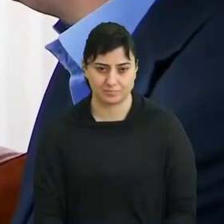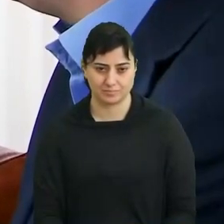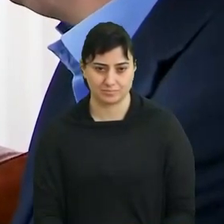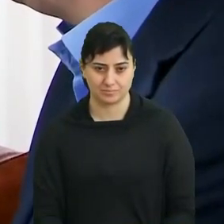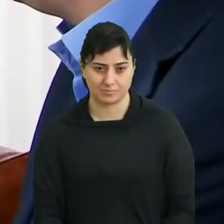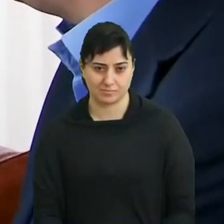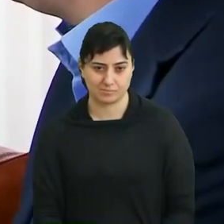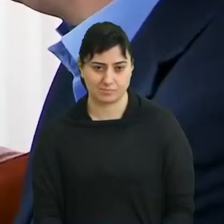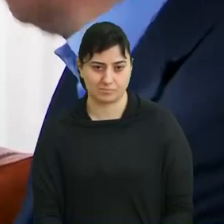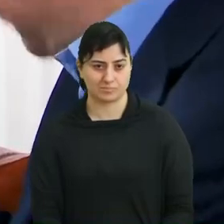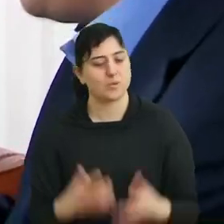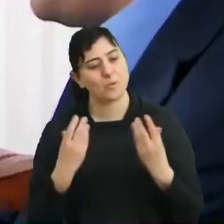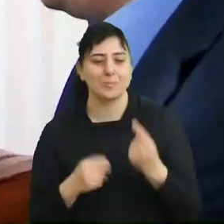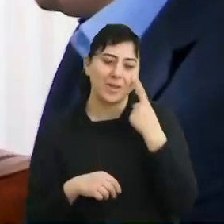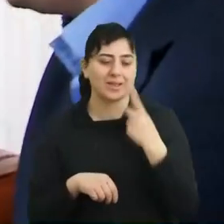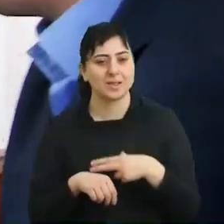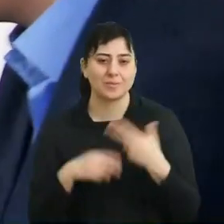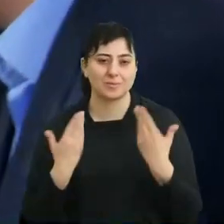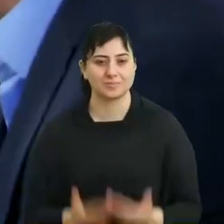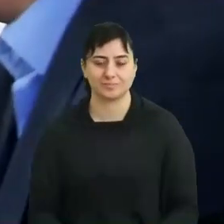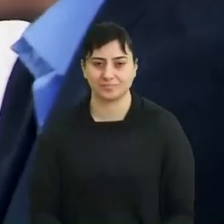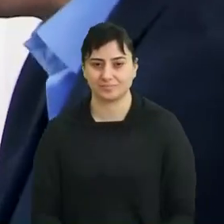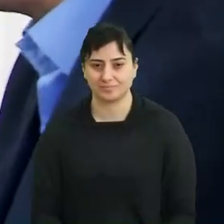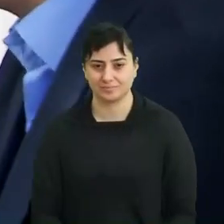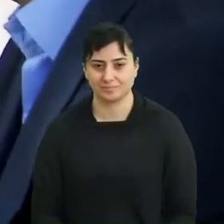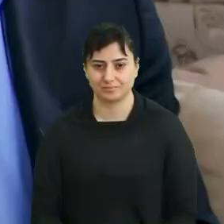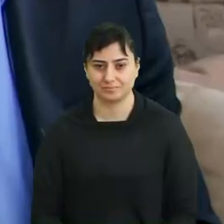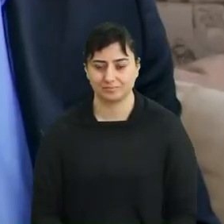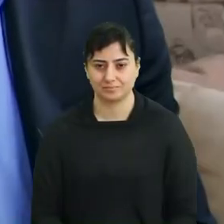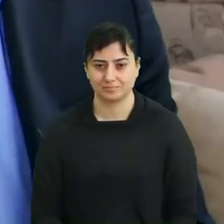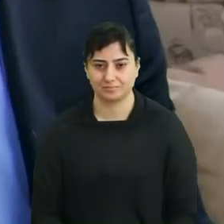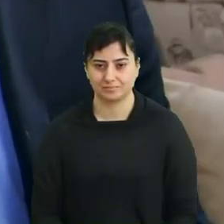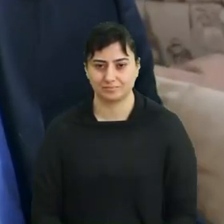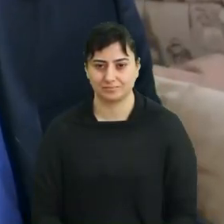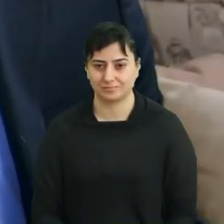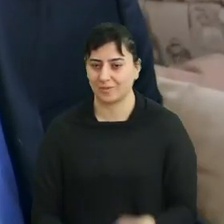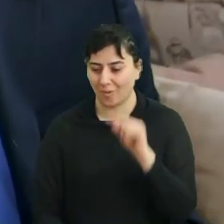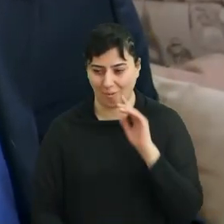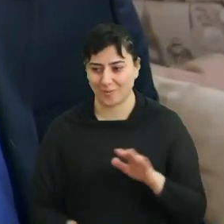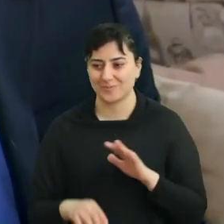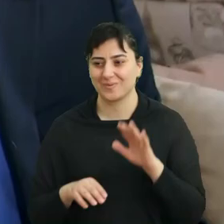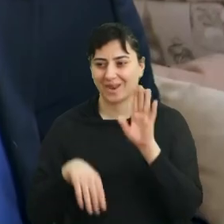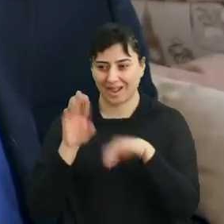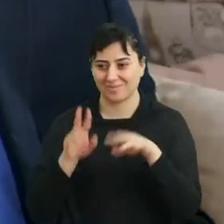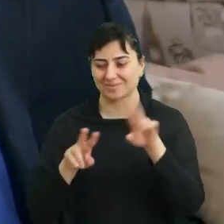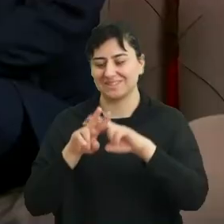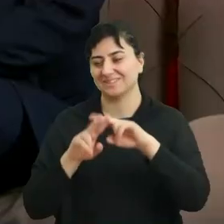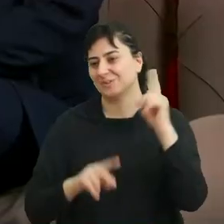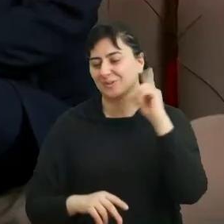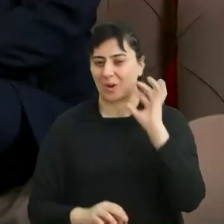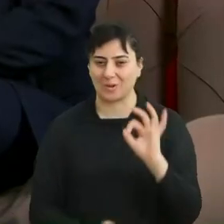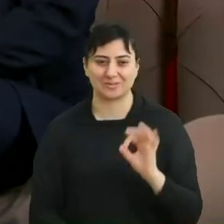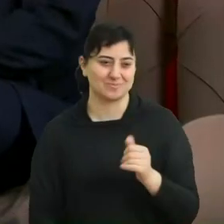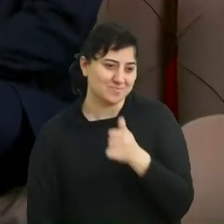Bilemiyorum ki. Hı? Tamam deneyelim tamam. Ne olacak? Oğlum. babamız reklam yıldızı olacak, düşünsene.